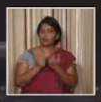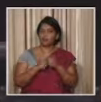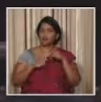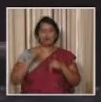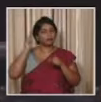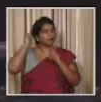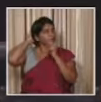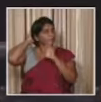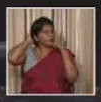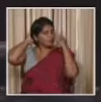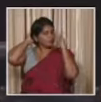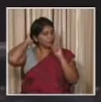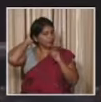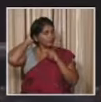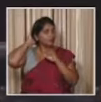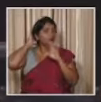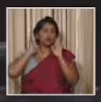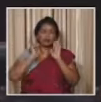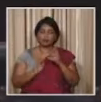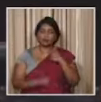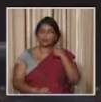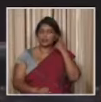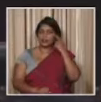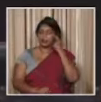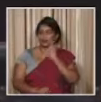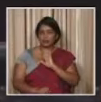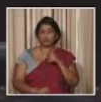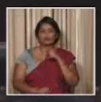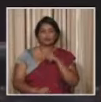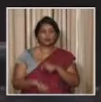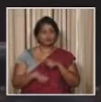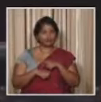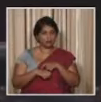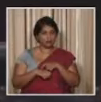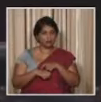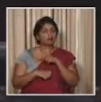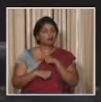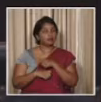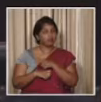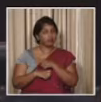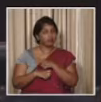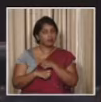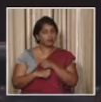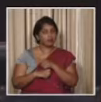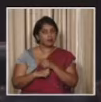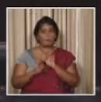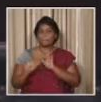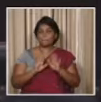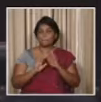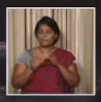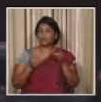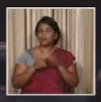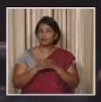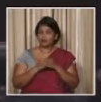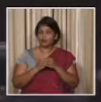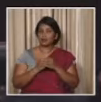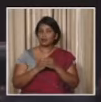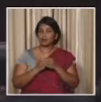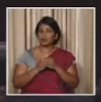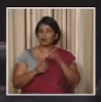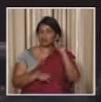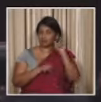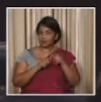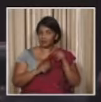ඔවුන්ට තියෙන එකම විකල්පය. නමුත් අපි හිතන්නේ මේ වෙලාවේ ඒ පාලක පන්තිය ඒ